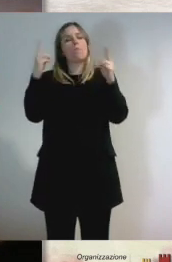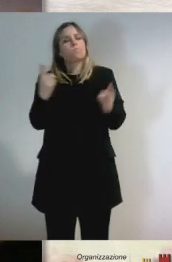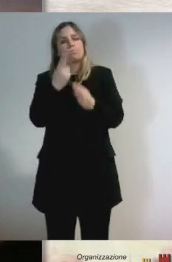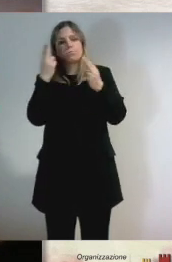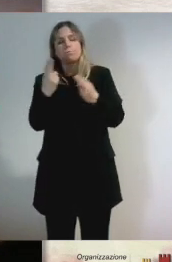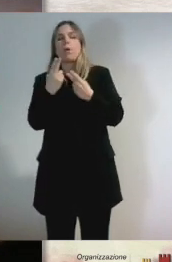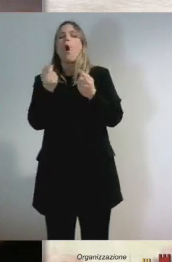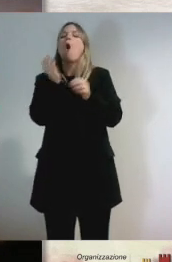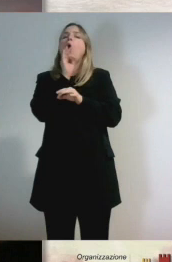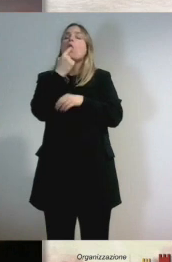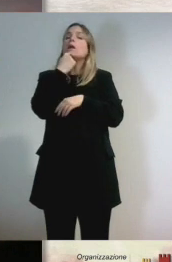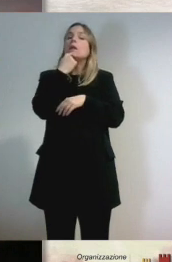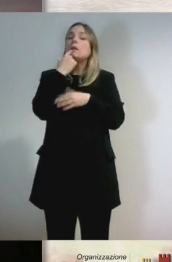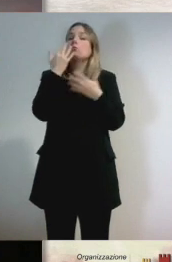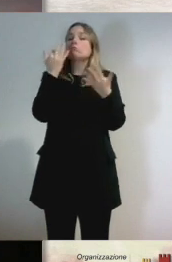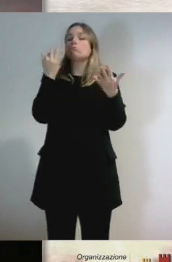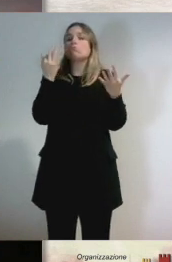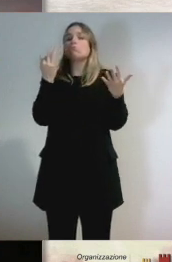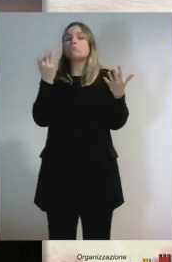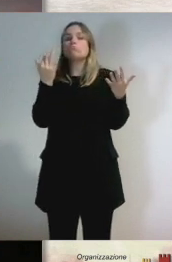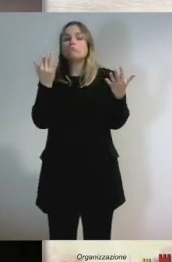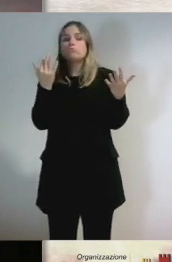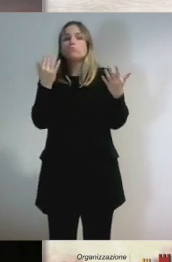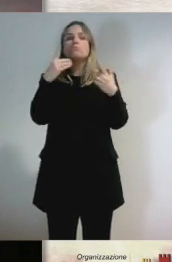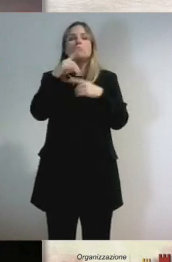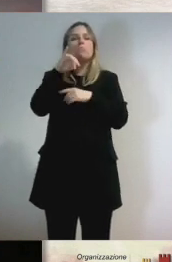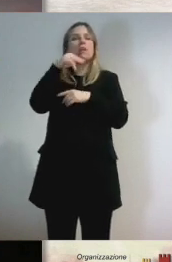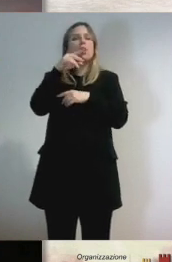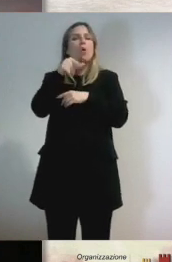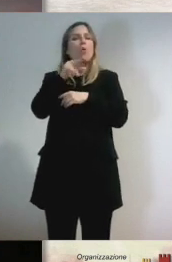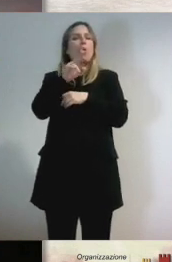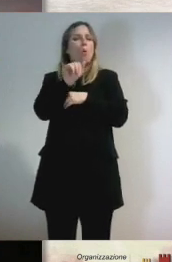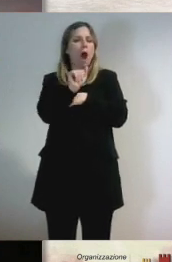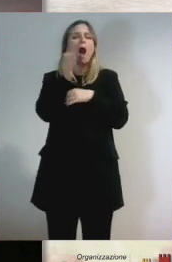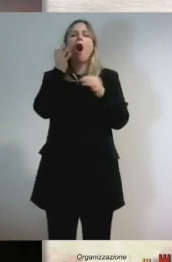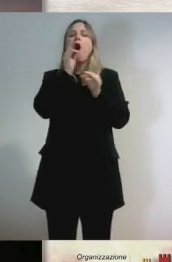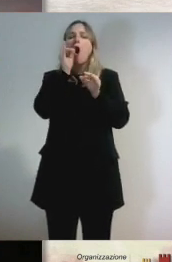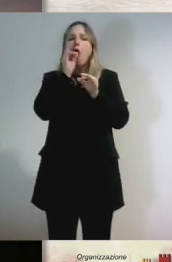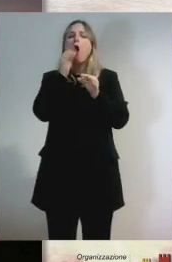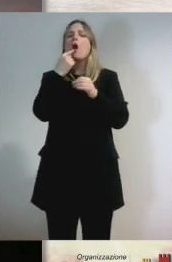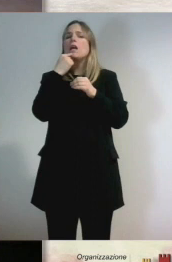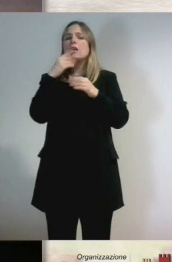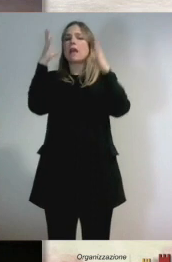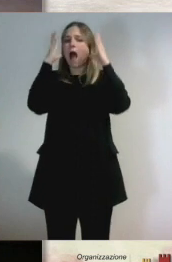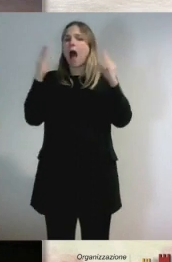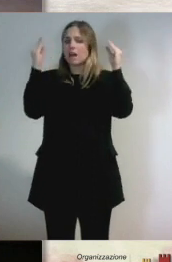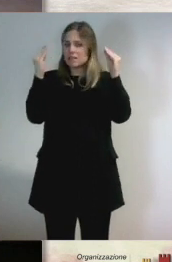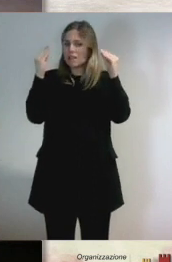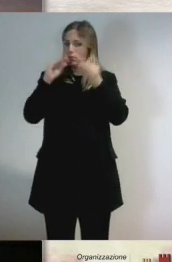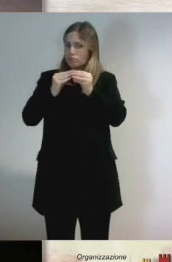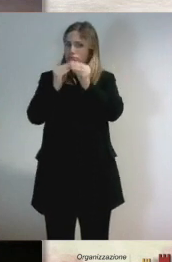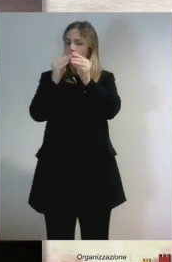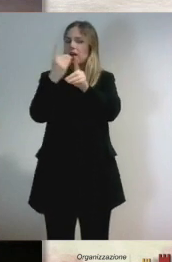aderito per esempio al PIN qua o chi doveva fare gli asili nido ci hanno messo cinque mesi per